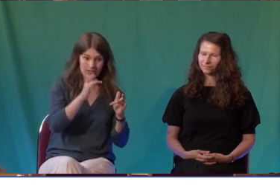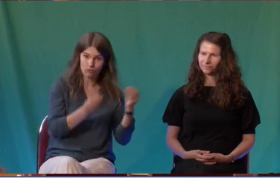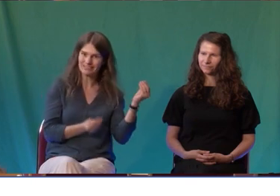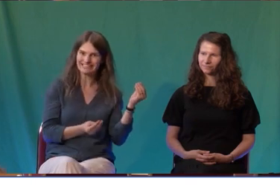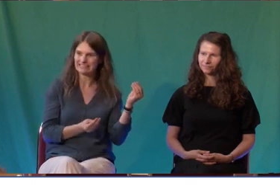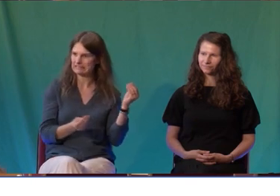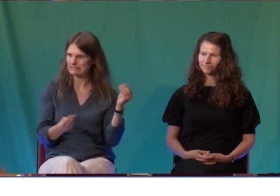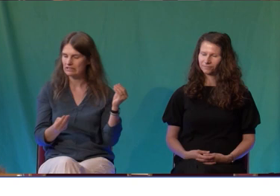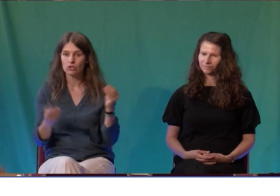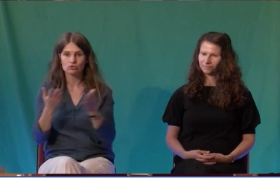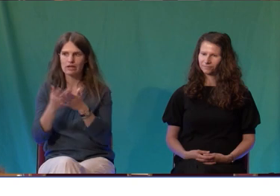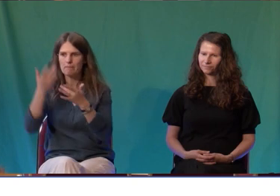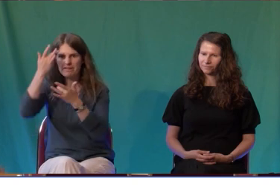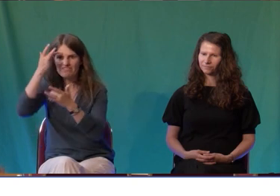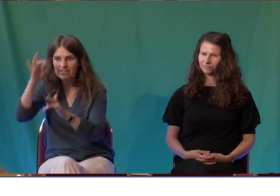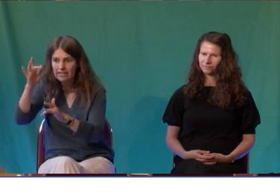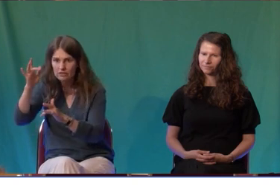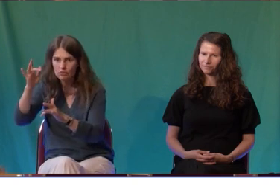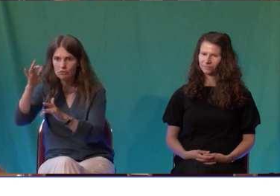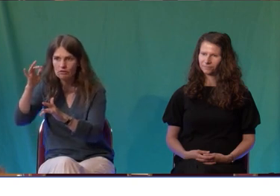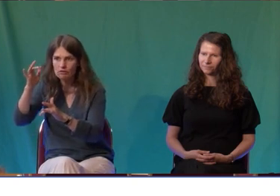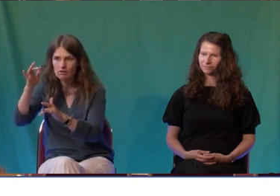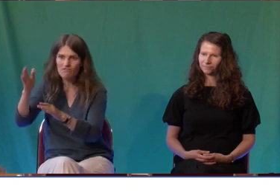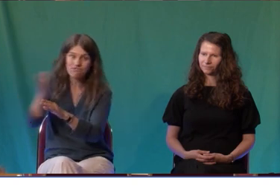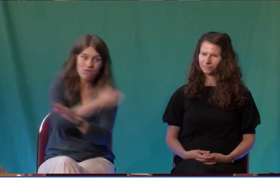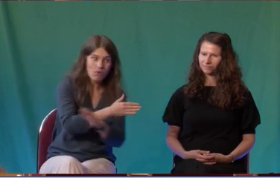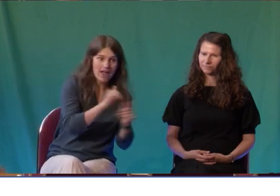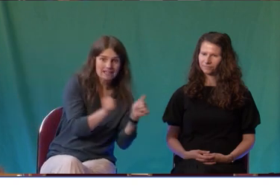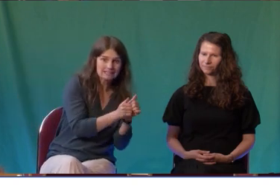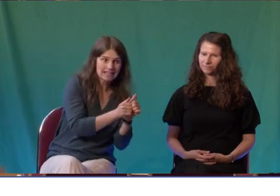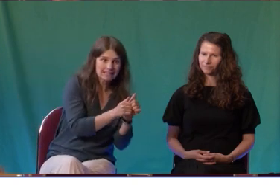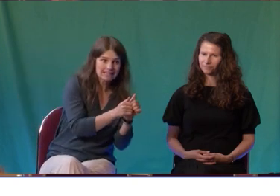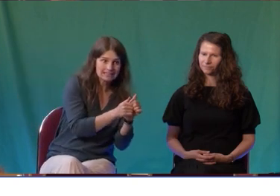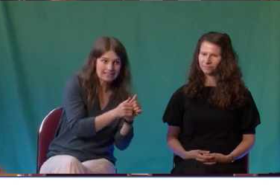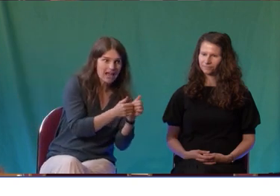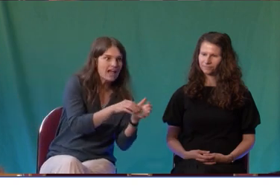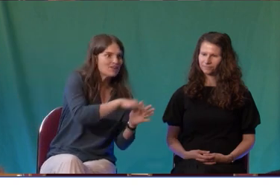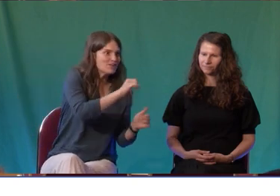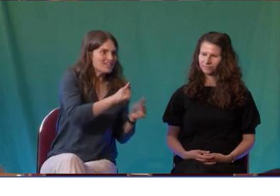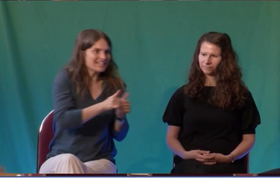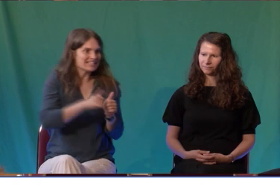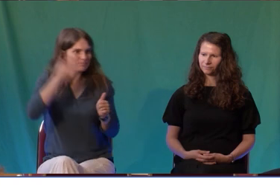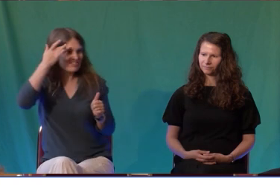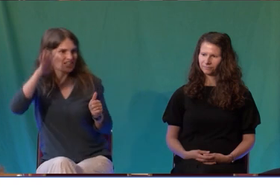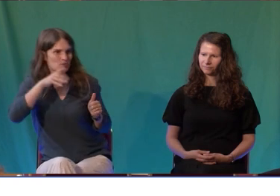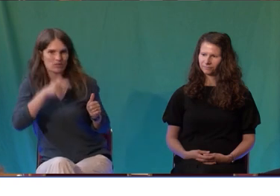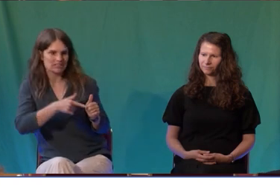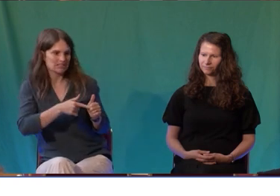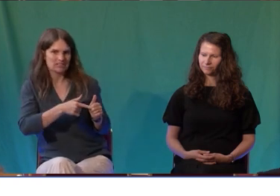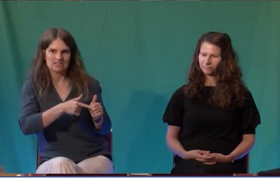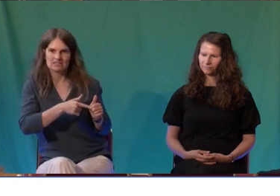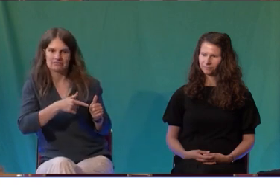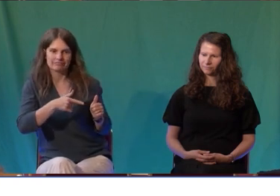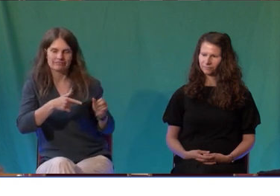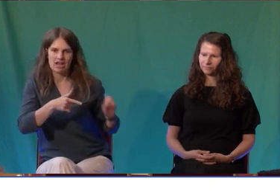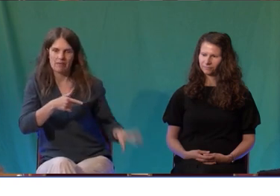Assistenten schon vorher bevor die Bewilligung da ist dann springen die Assistenten natürlich wieder ab weil sie auch irgendwie Geld verdienen müssen und dann nicht zur Verfügung